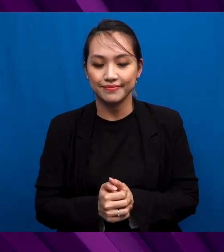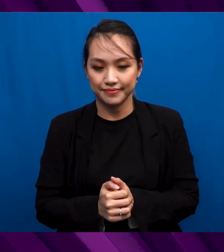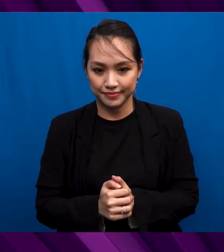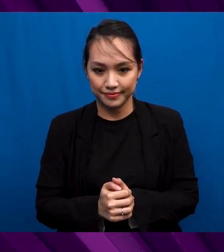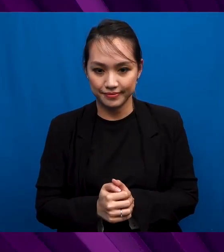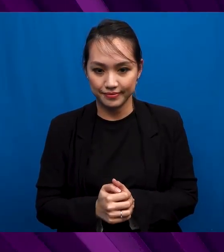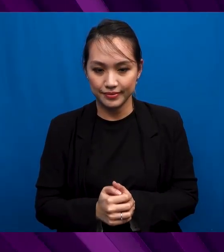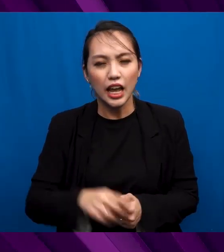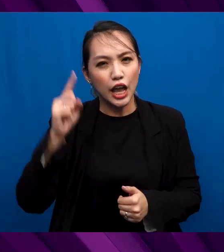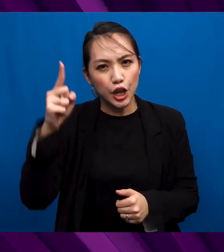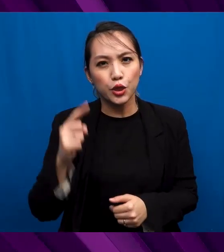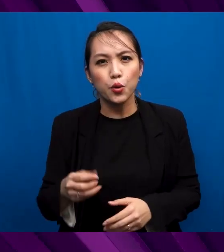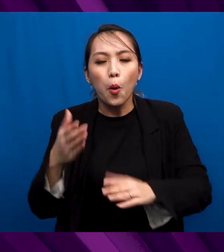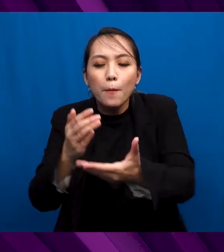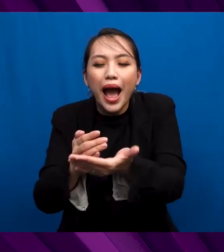adalah pihak Allah.